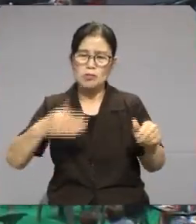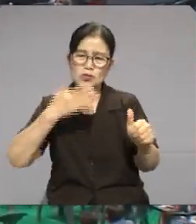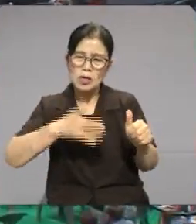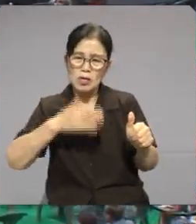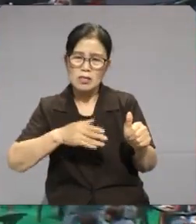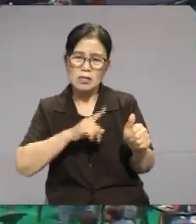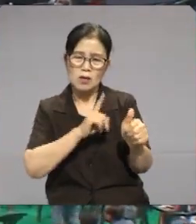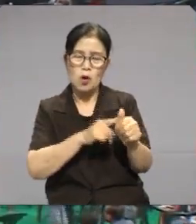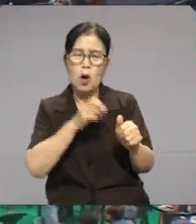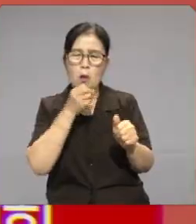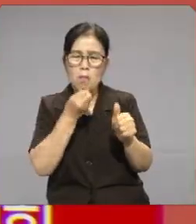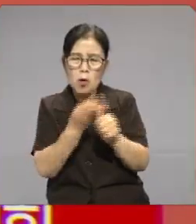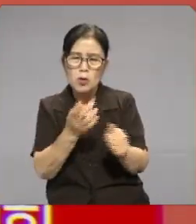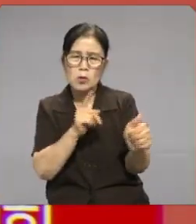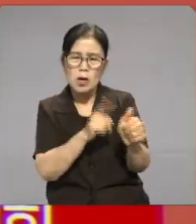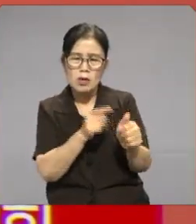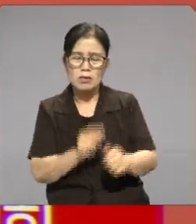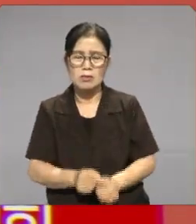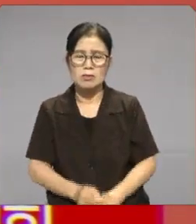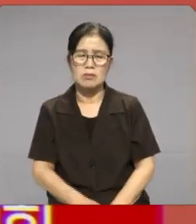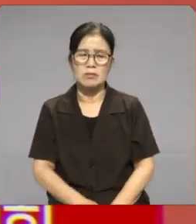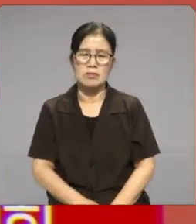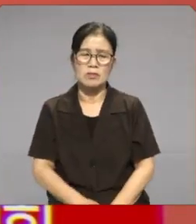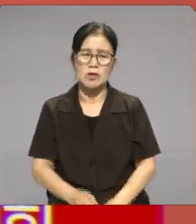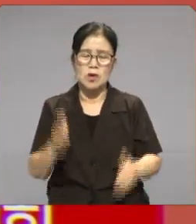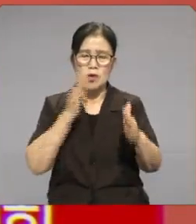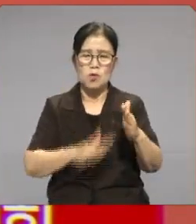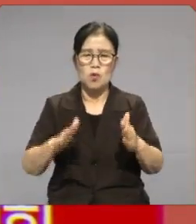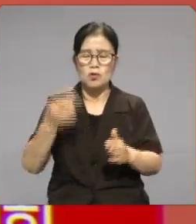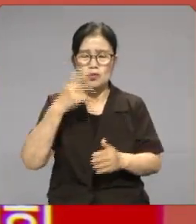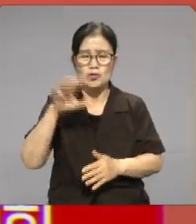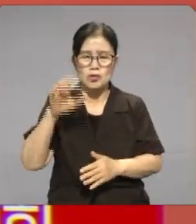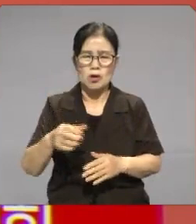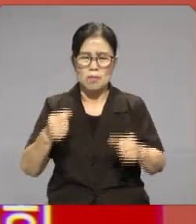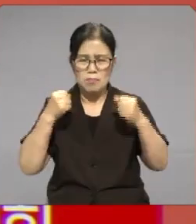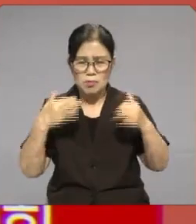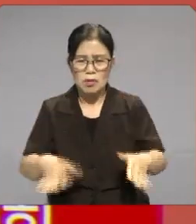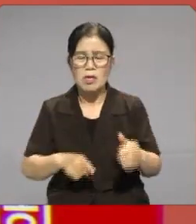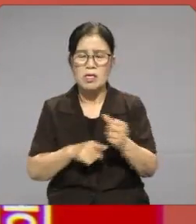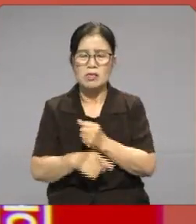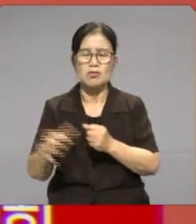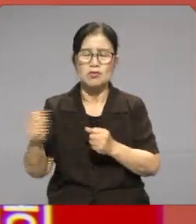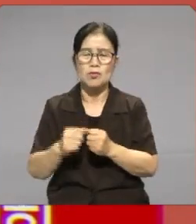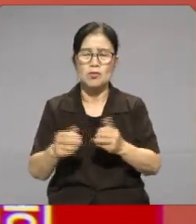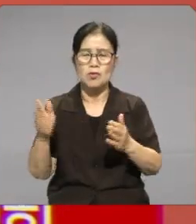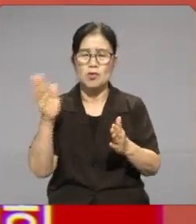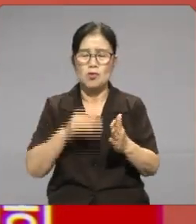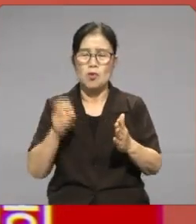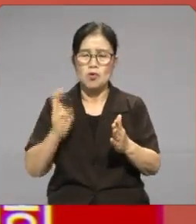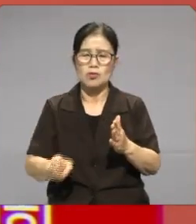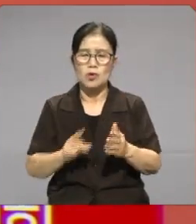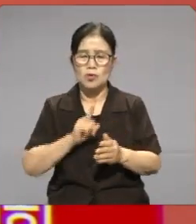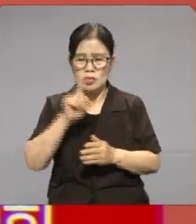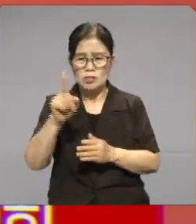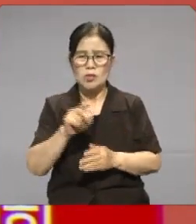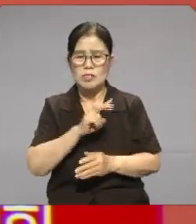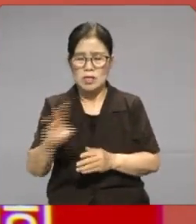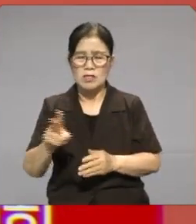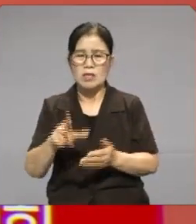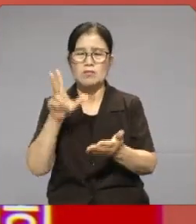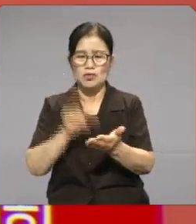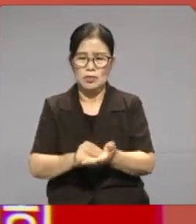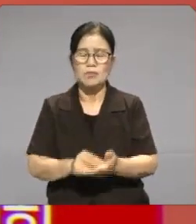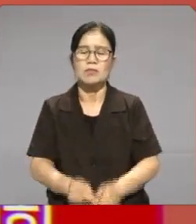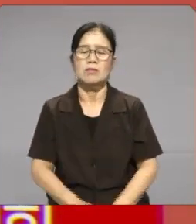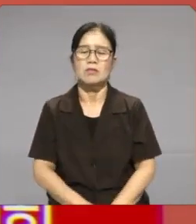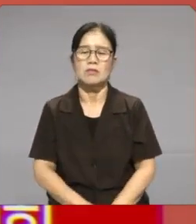겨냥한 겁니다. 공수처의 무력화를 이유로 공소 취소했어야 될